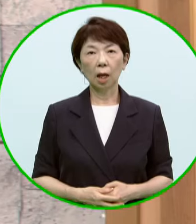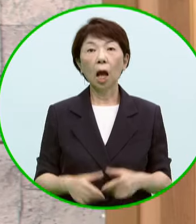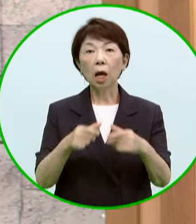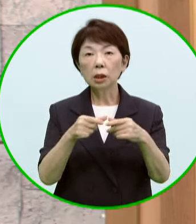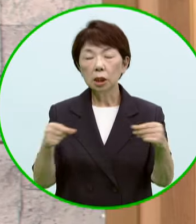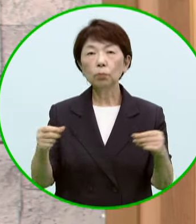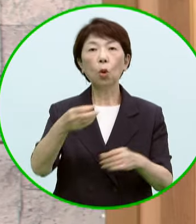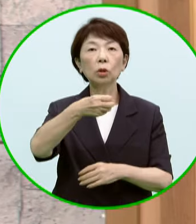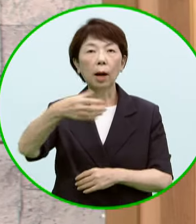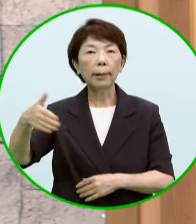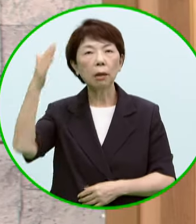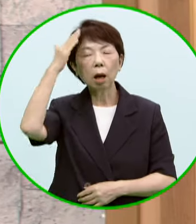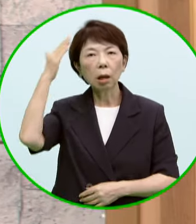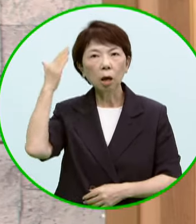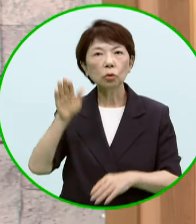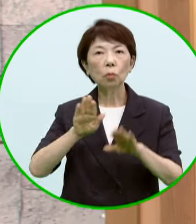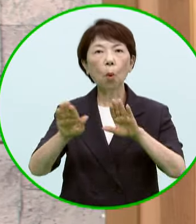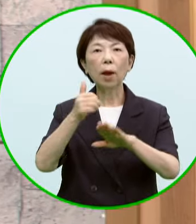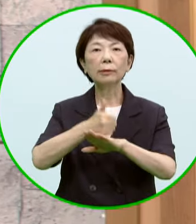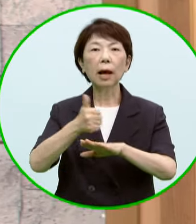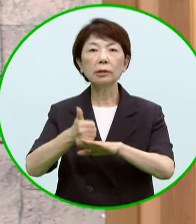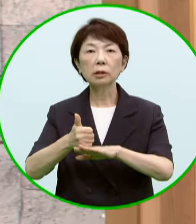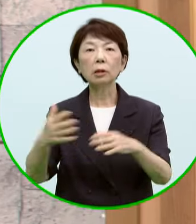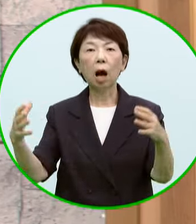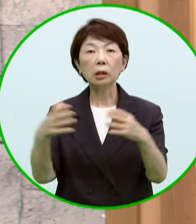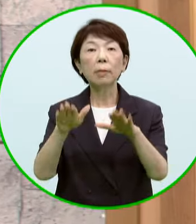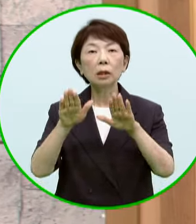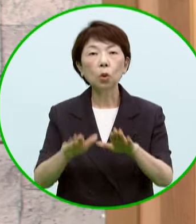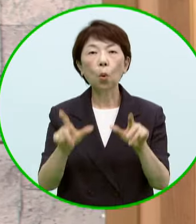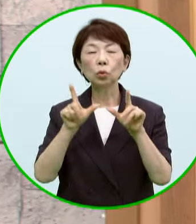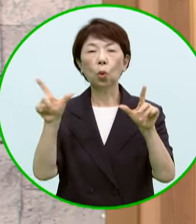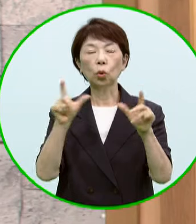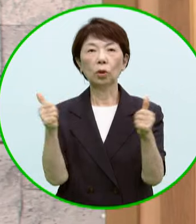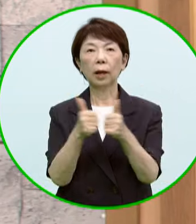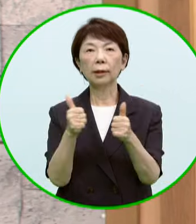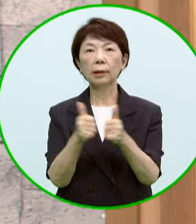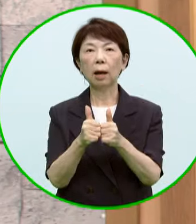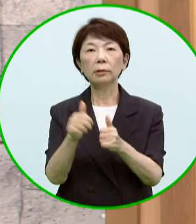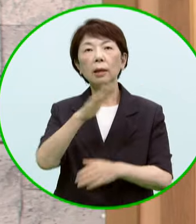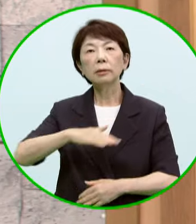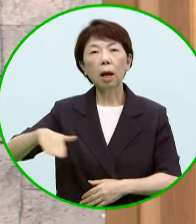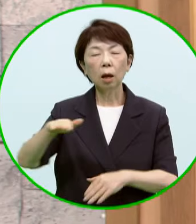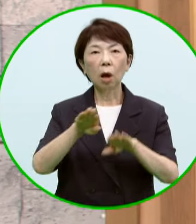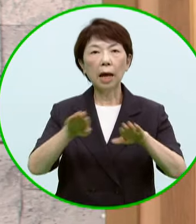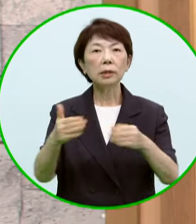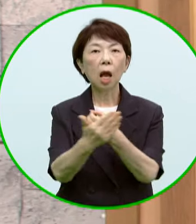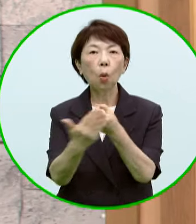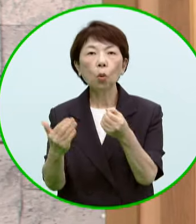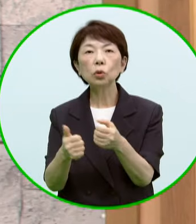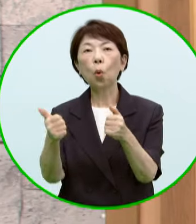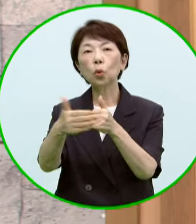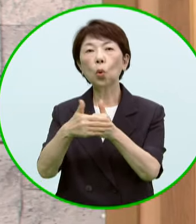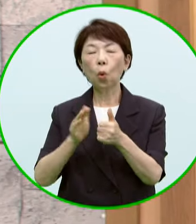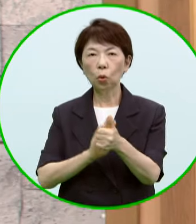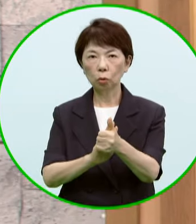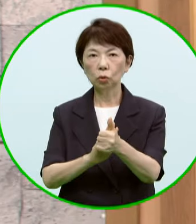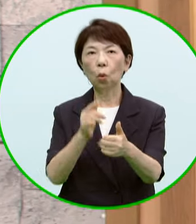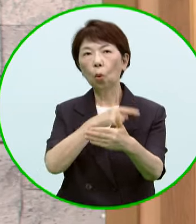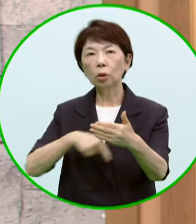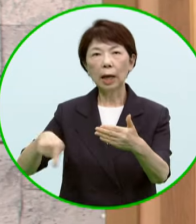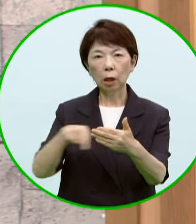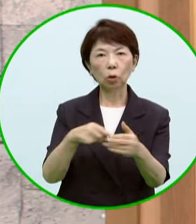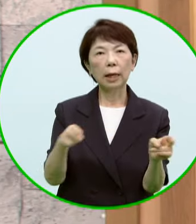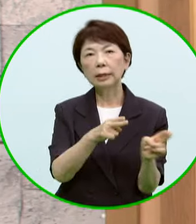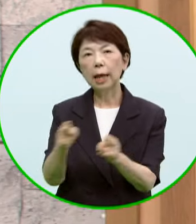日本とアメリカ韓国の防衛省が今日東京で会談し3か国の安全保障協力の枠組を制度化する